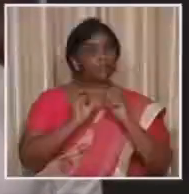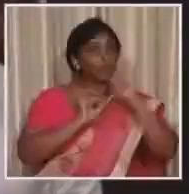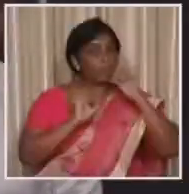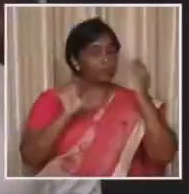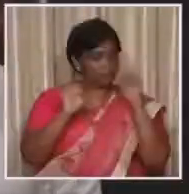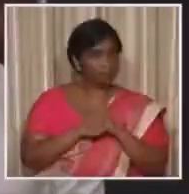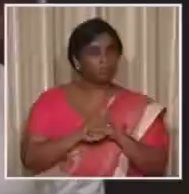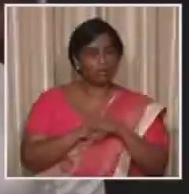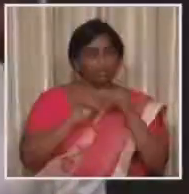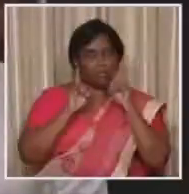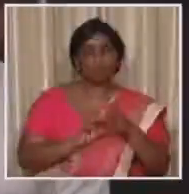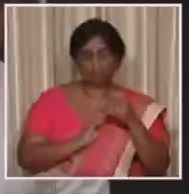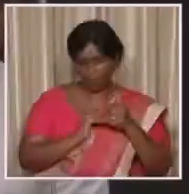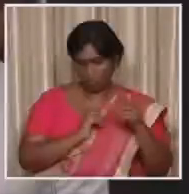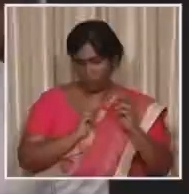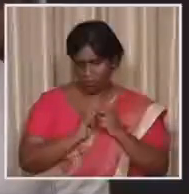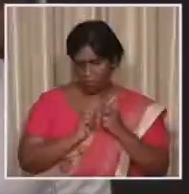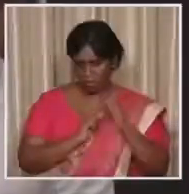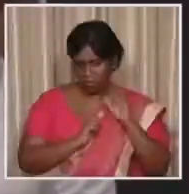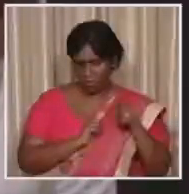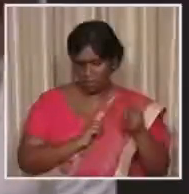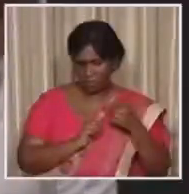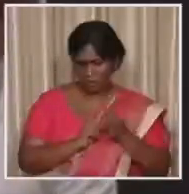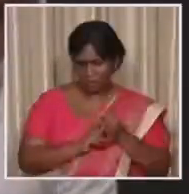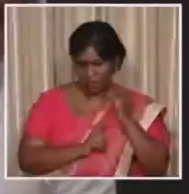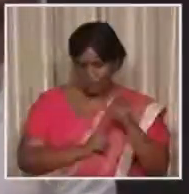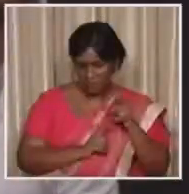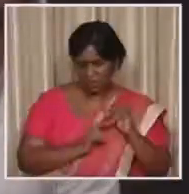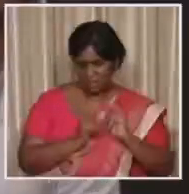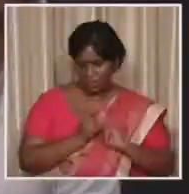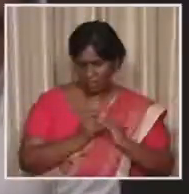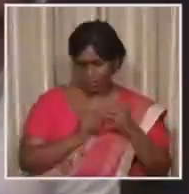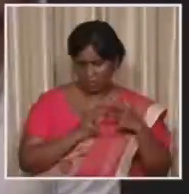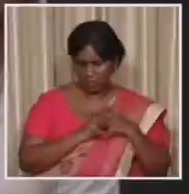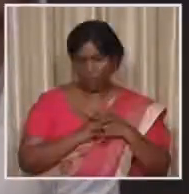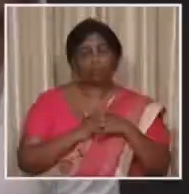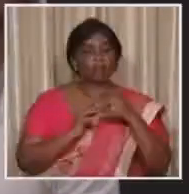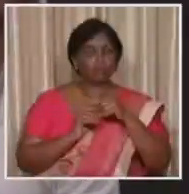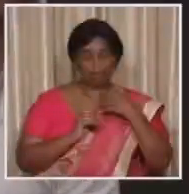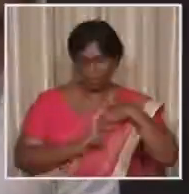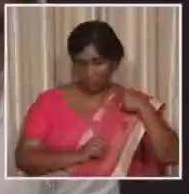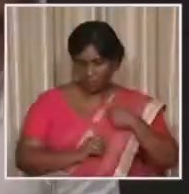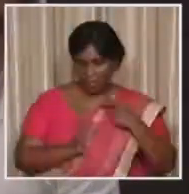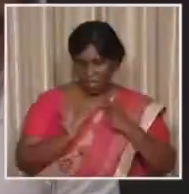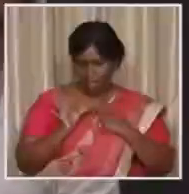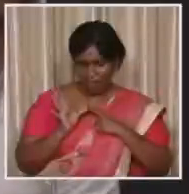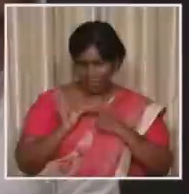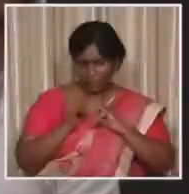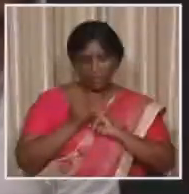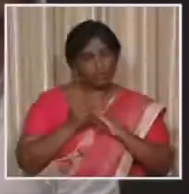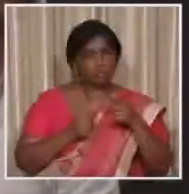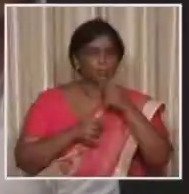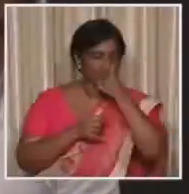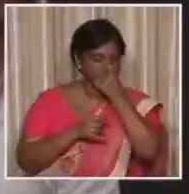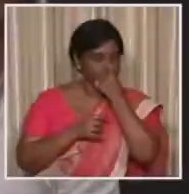මඩකලපුවෙන් ඇවිල්ලා තියෙනවද, මේව තමයි තියෙන ලොකුම ප්‍රශ්න. ඒ නිසා ජනාධිපතිතුමා සිද්ධාර්ථ මෙත්තමාගේ ප්‍රධානත්වයෙන් අරවින්ද ඩිසිල්වා මැතිතුමා චේම්බර් ඔෆ් කොමර්ස්